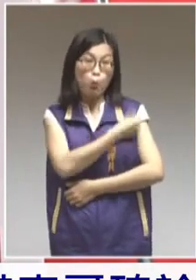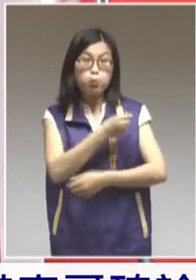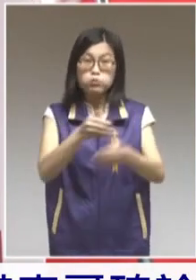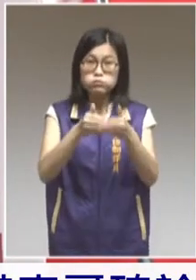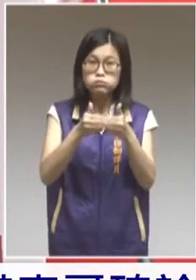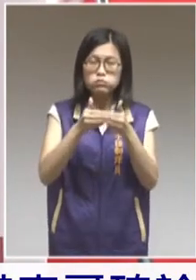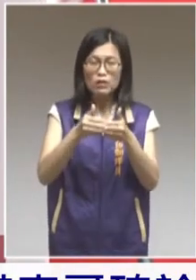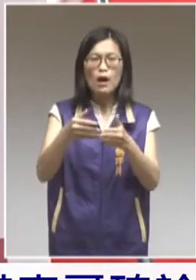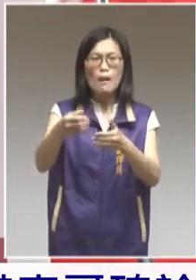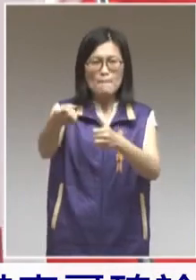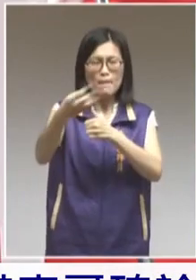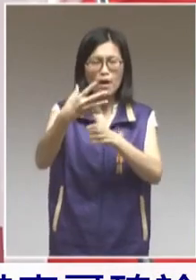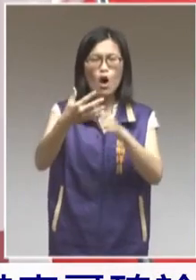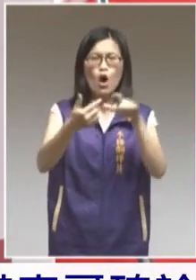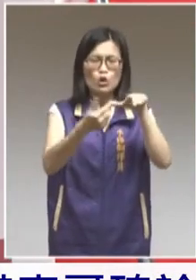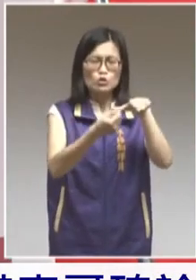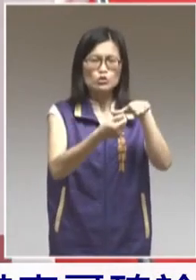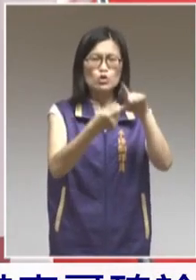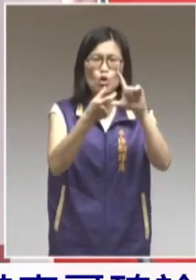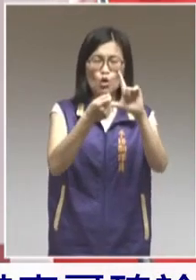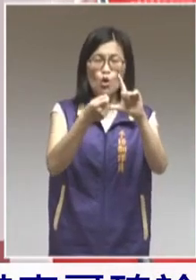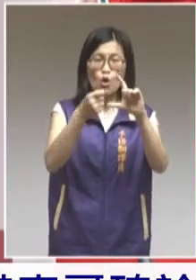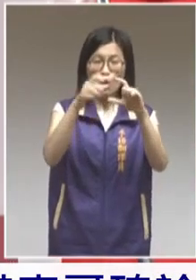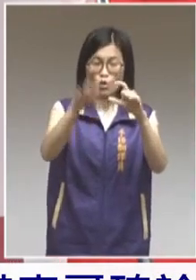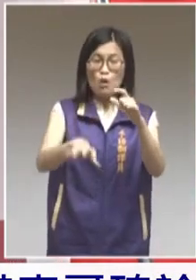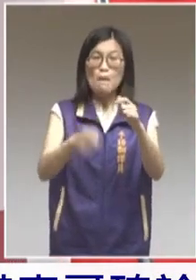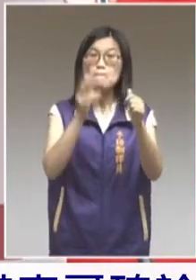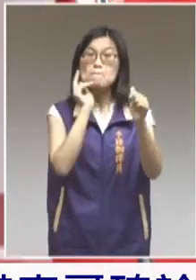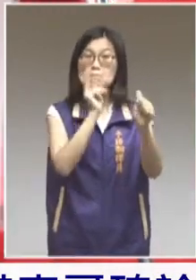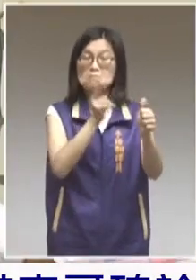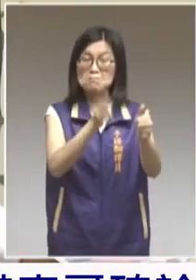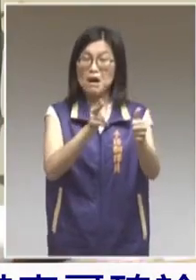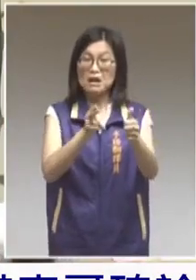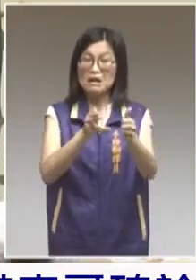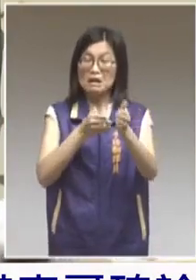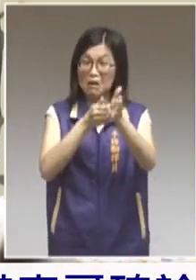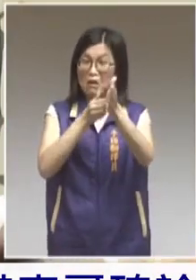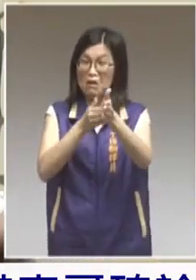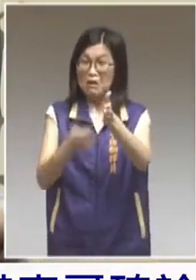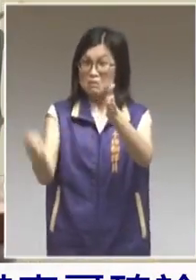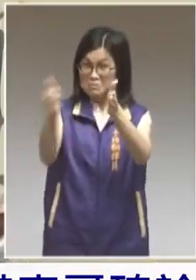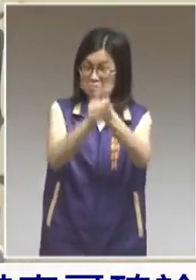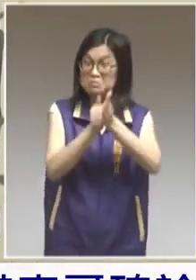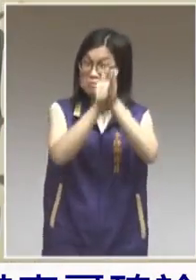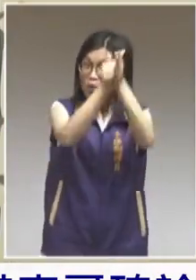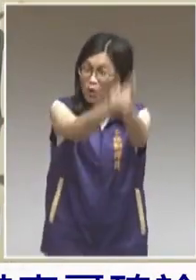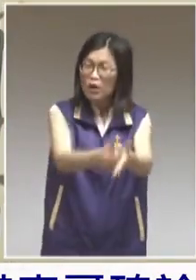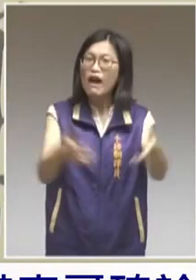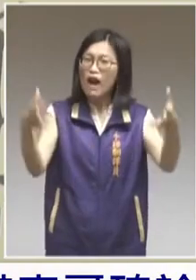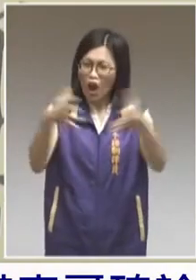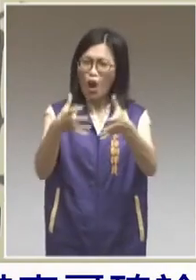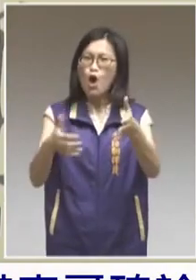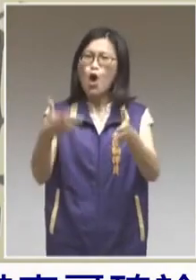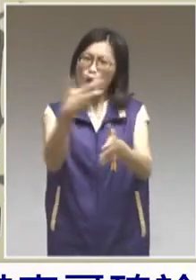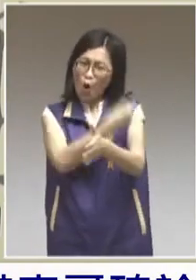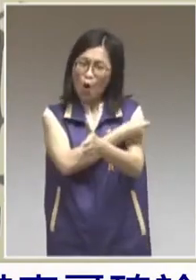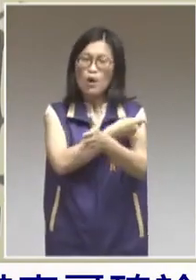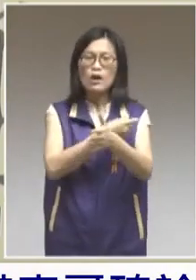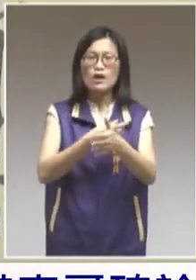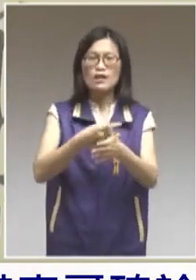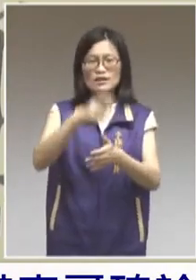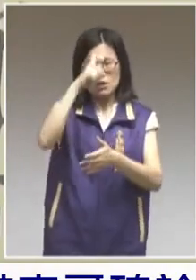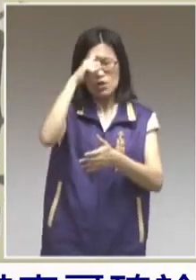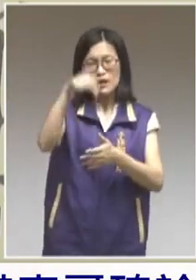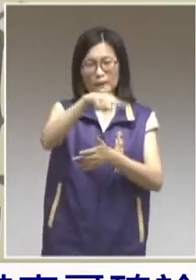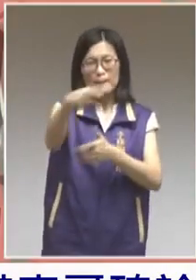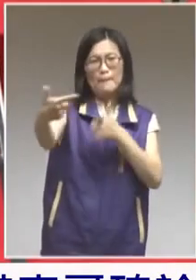吼，甲阮通知，咱区公所拢会派车去甲你接送吼。拜托咱所有的好朋友，大家当共同配合。另外就是